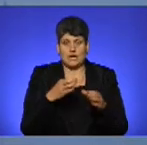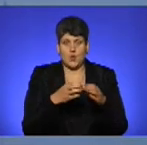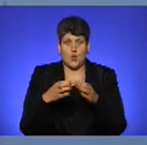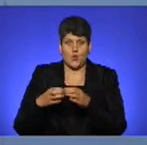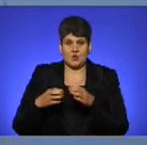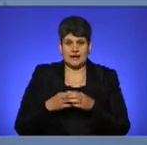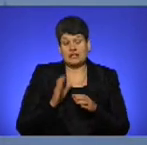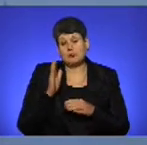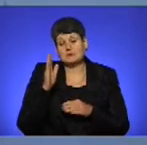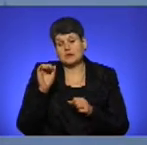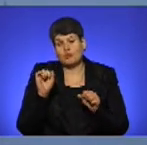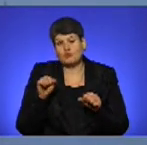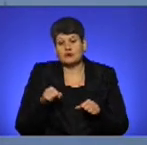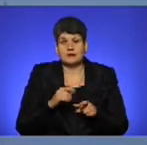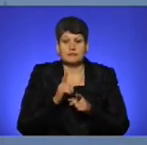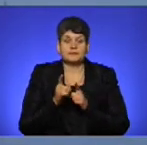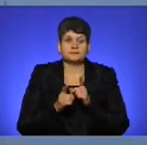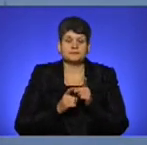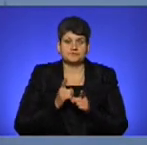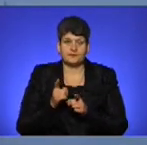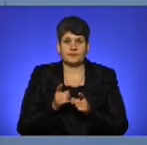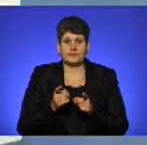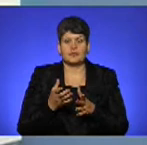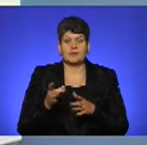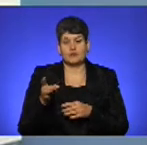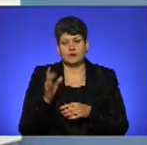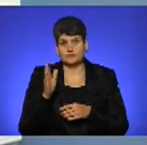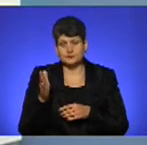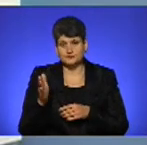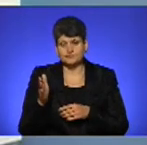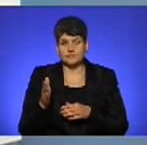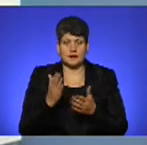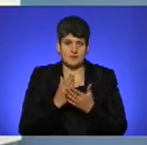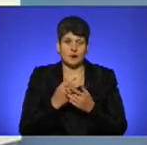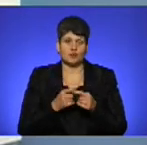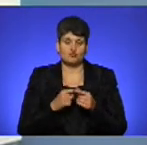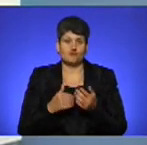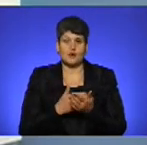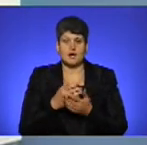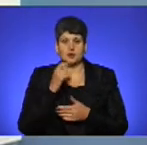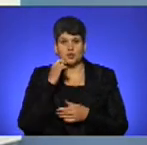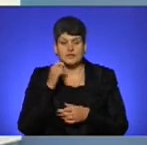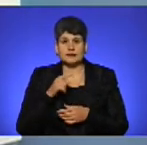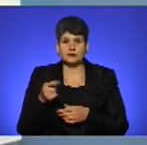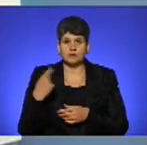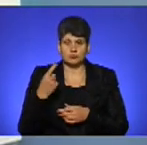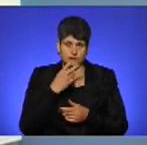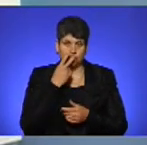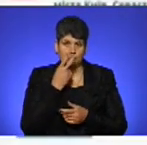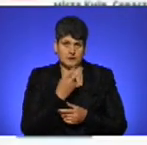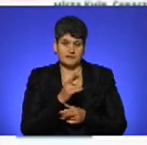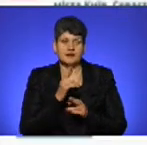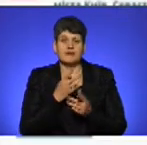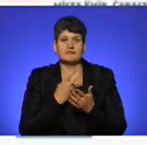в перспективі трансформуються у адміністративні райони. Ми маємо цю карту України і Тернопільської області, зокрема, давайте подивимося, як